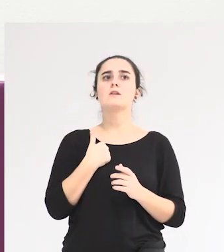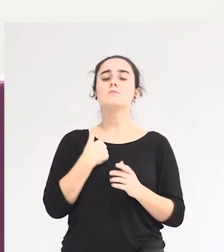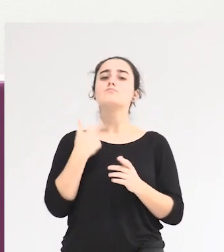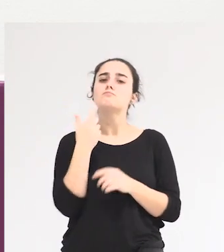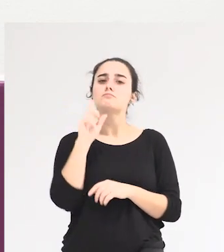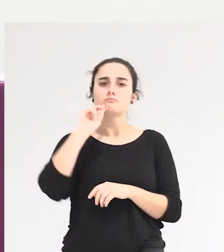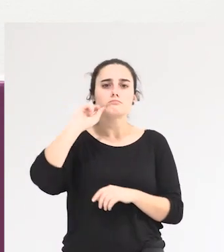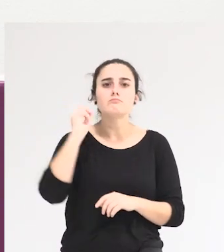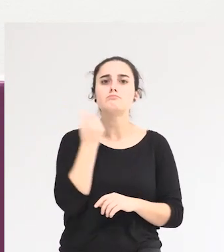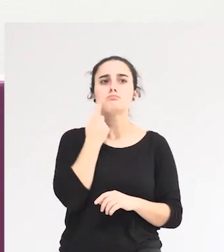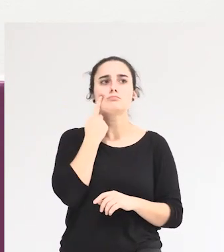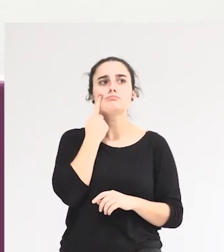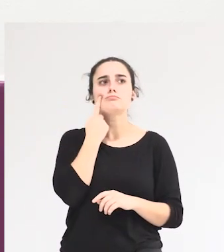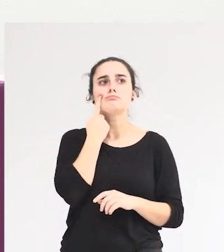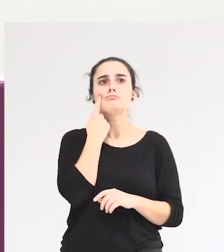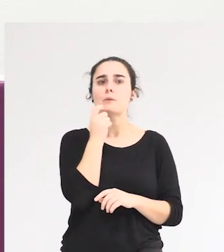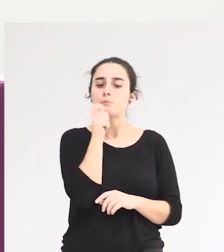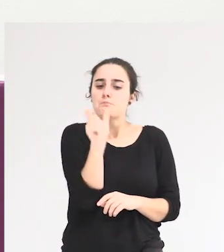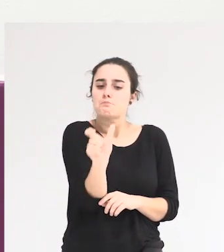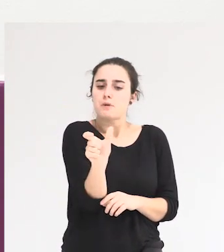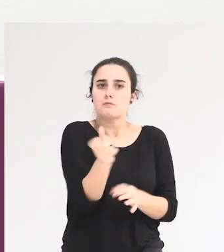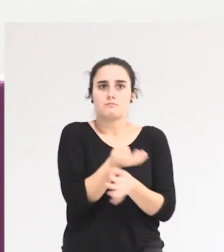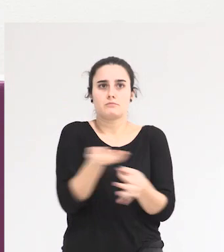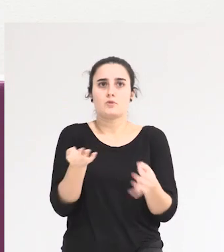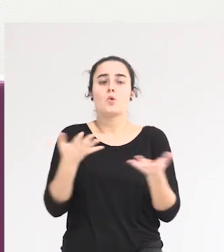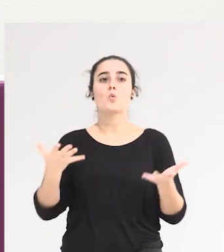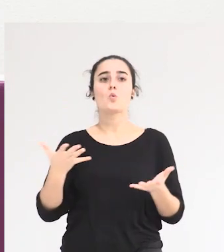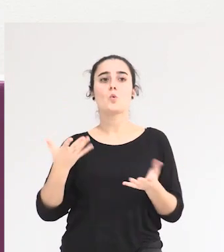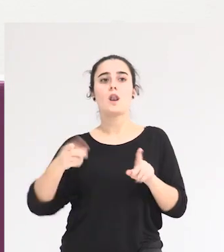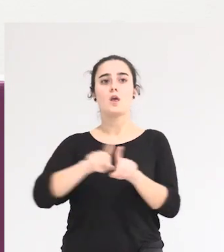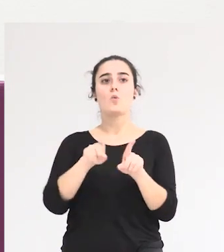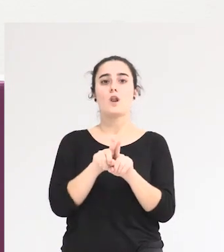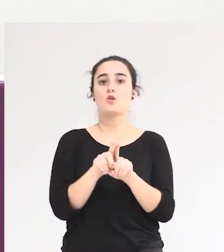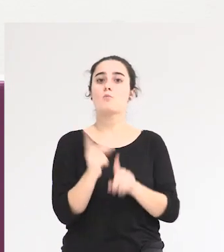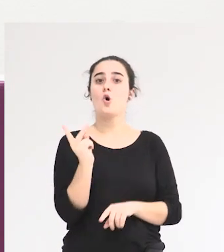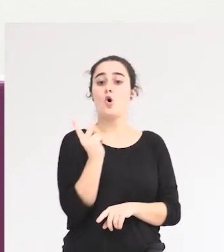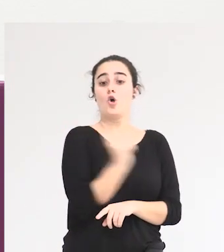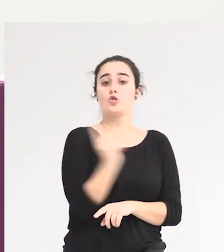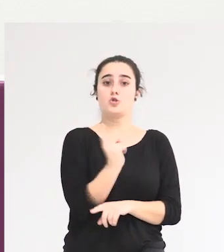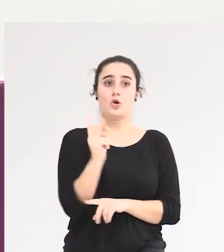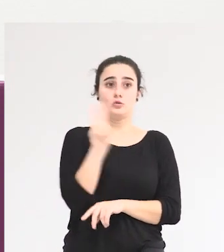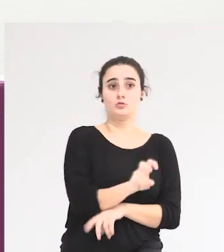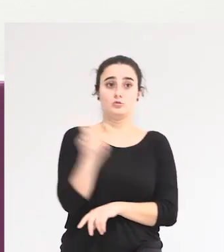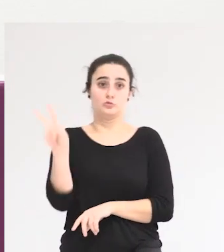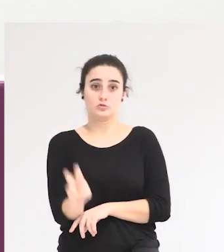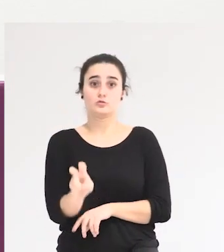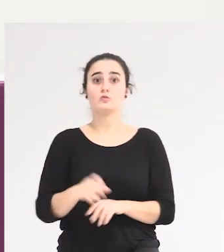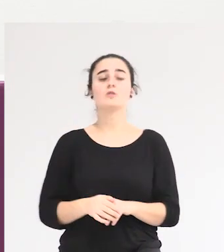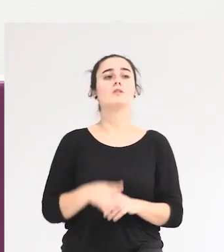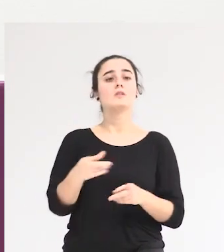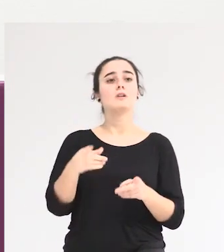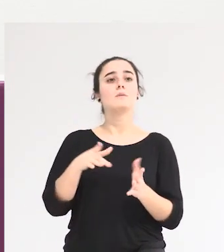topatu nuen hitz oso egoki bat, ez? Eta hitz hori da ambivalentzia. Liburu hori da Adrian